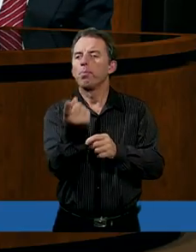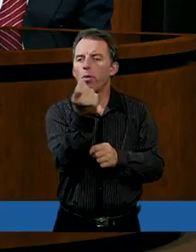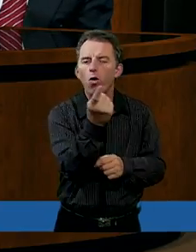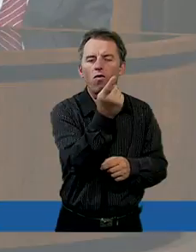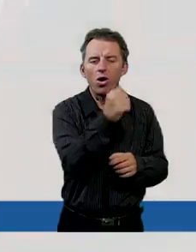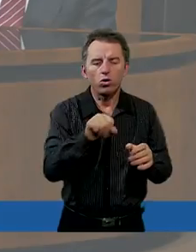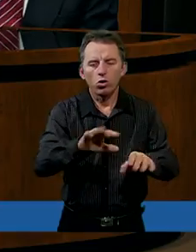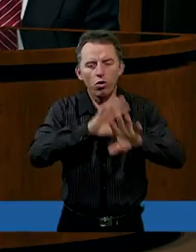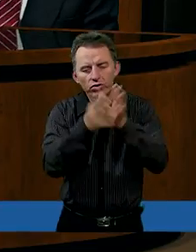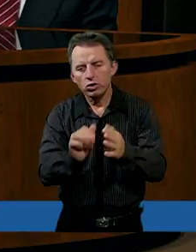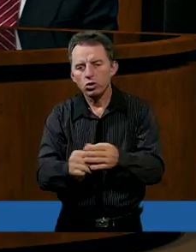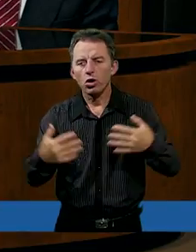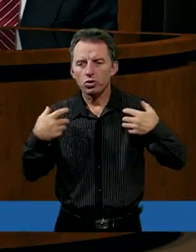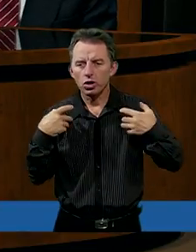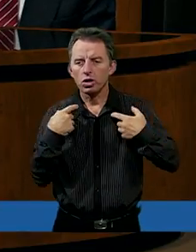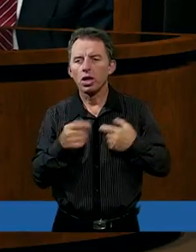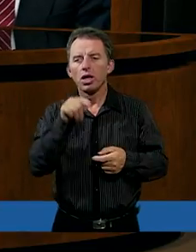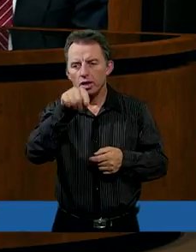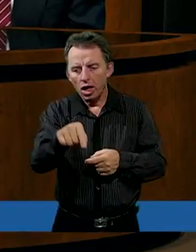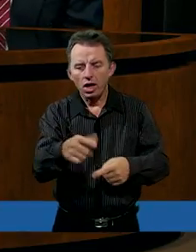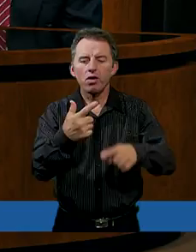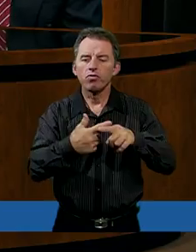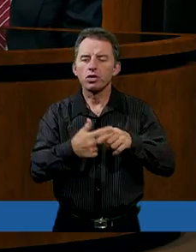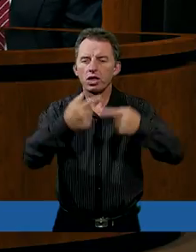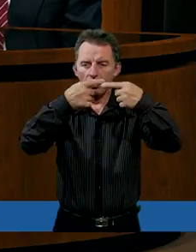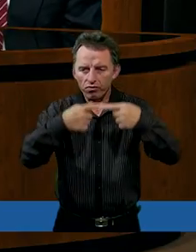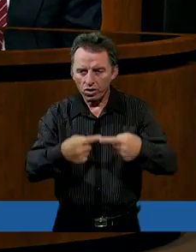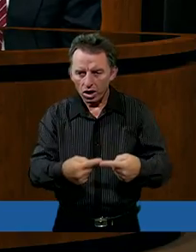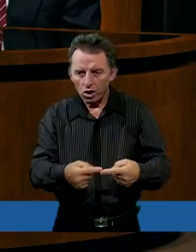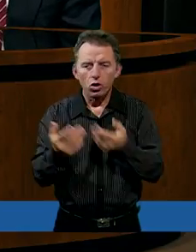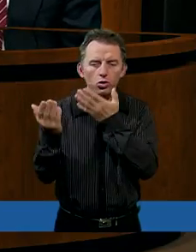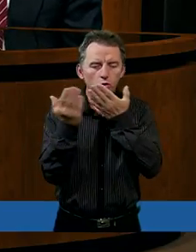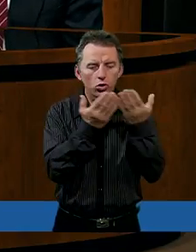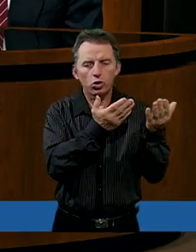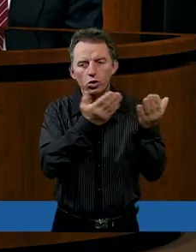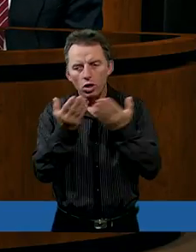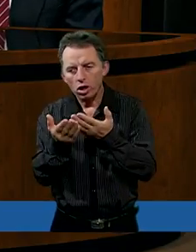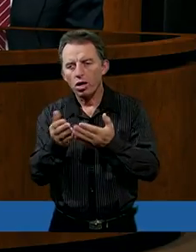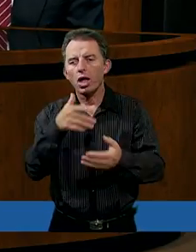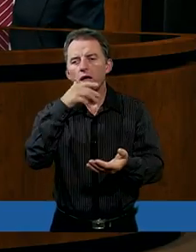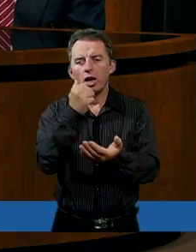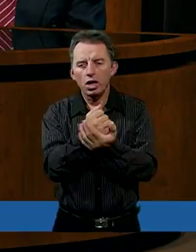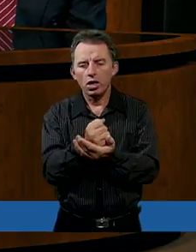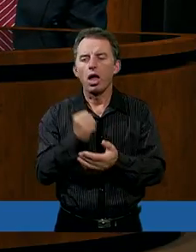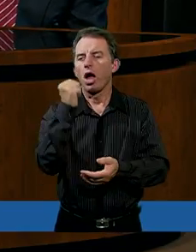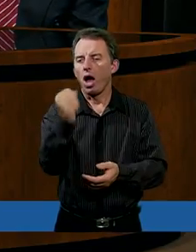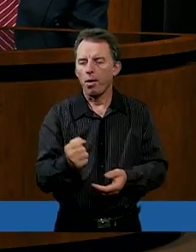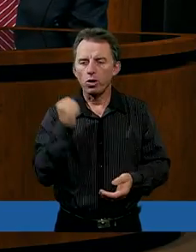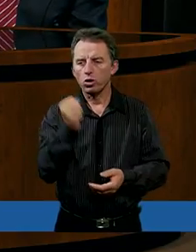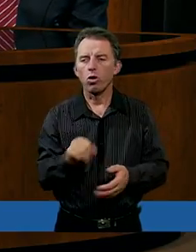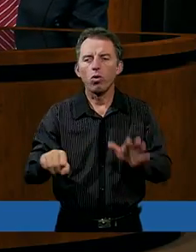wszystko do życia? W tym 20 wierszu czytanym z listu apostoła